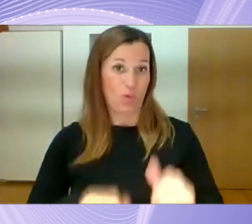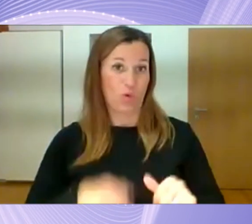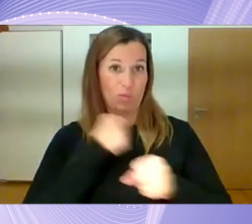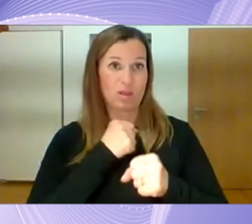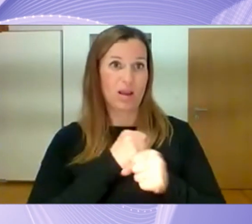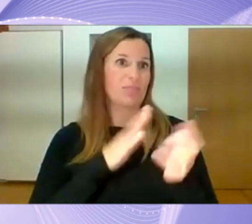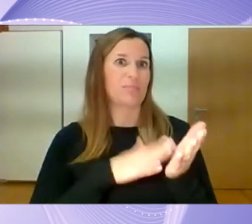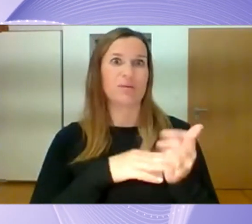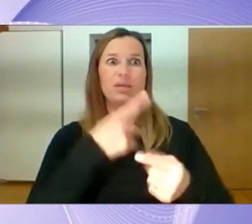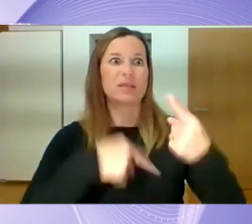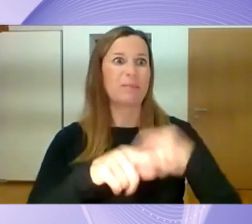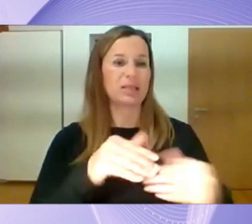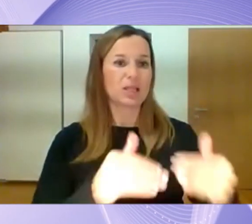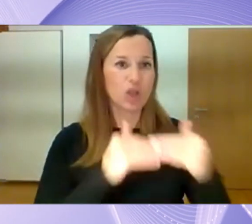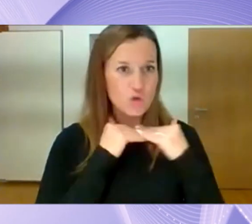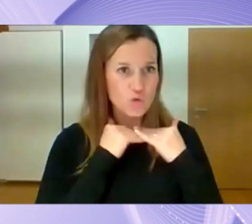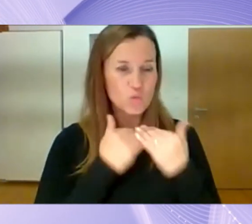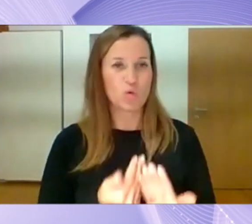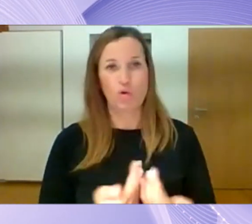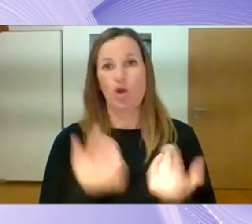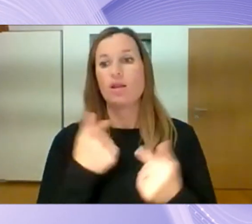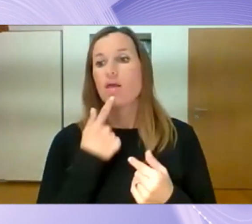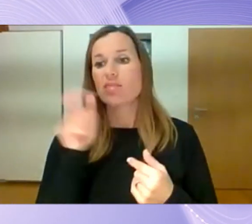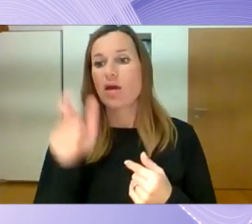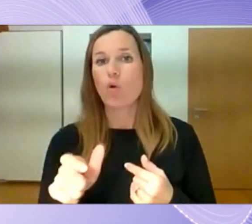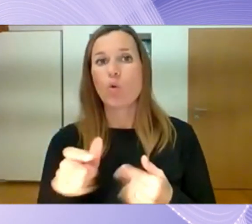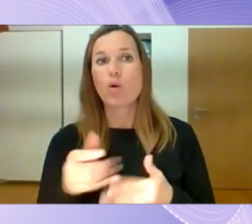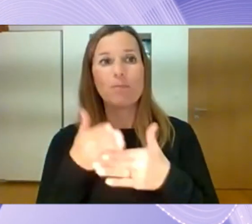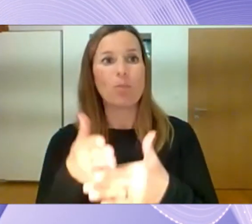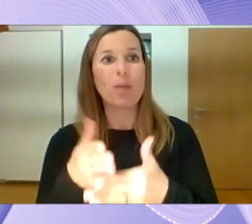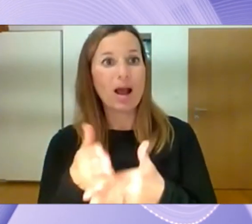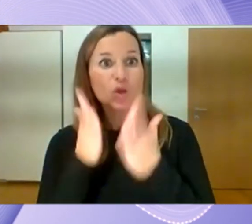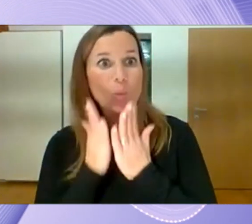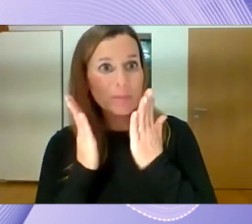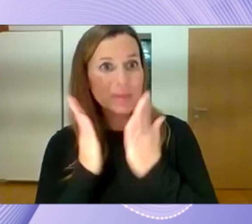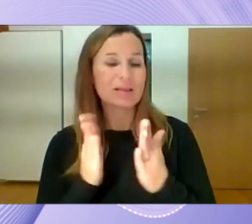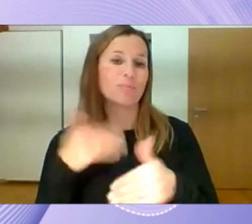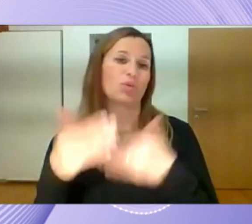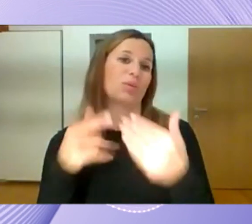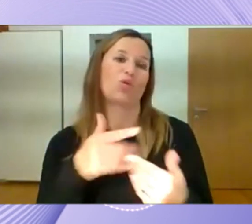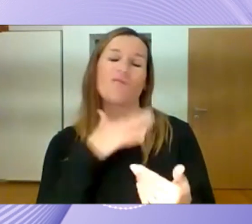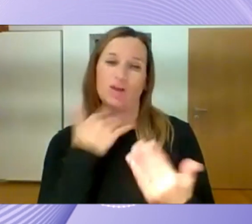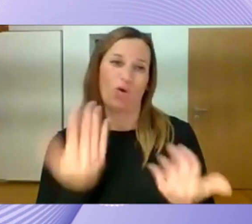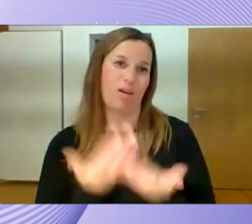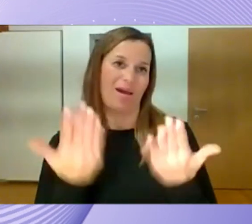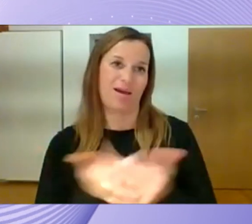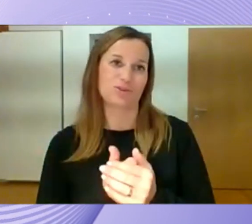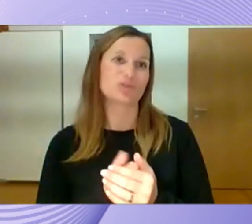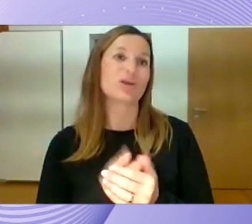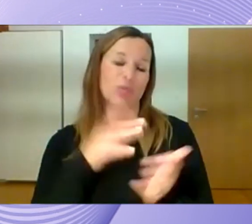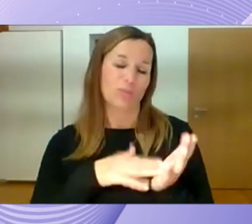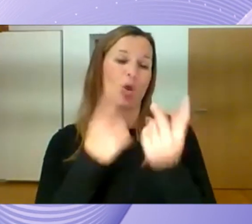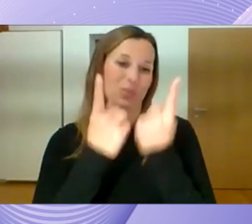rjuho zamenjati, kako nekoga pomagati umiti, take stvari so lahko precej lažje. Tako da obstaja znanje za